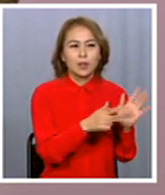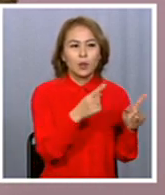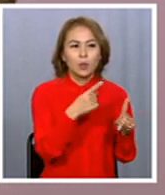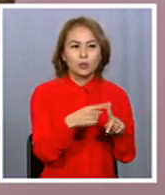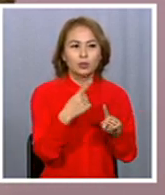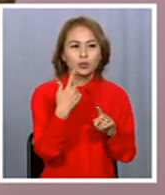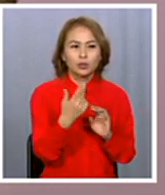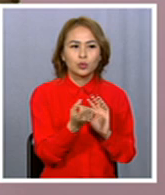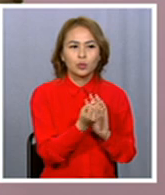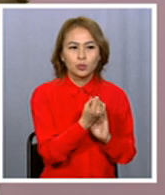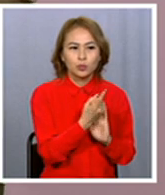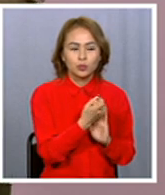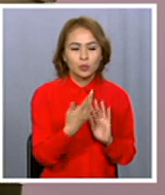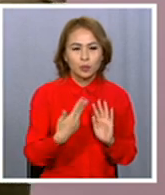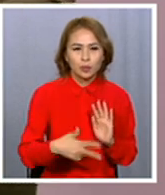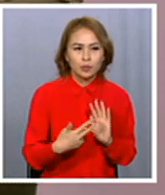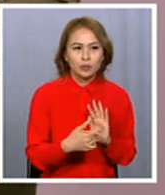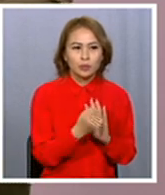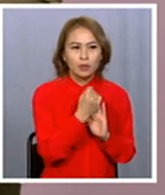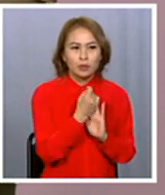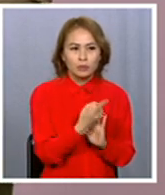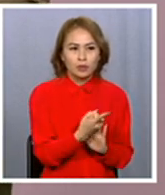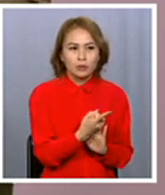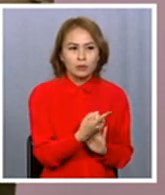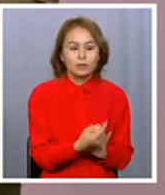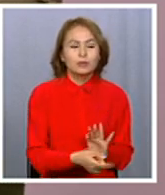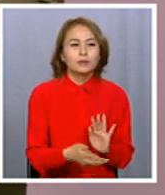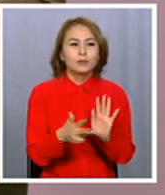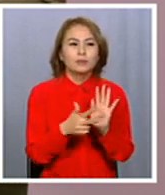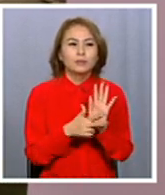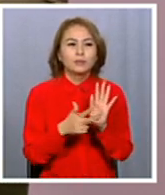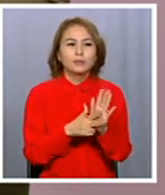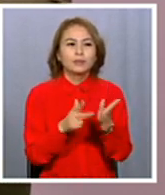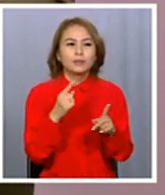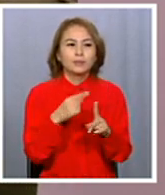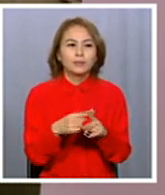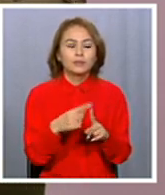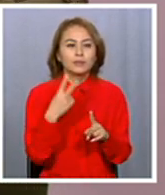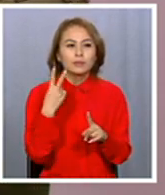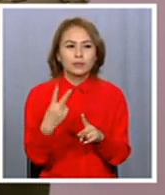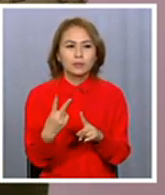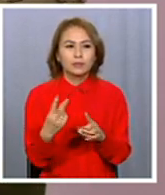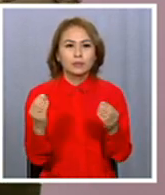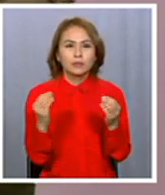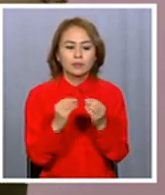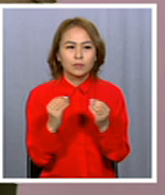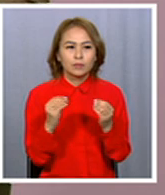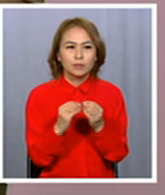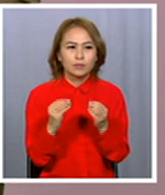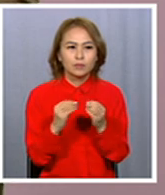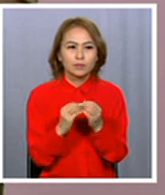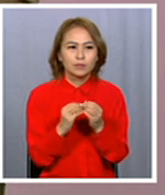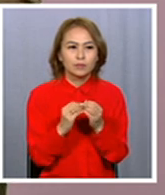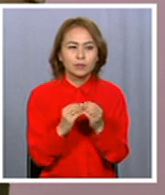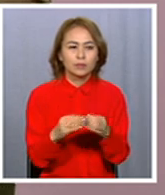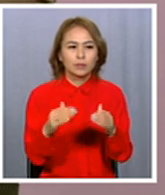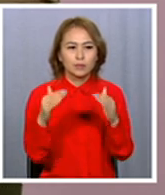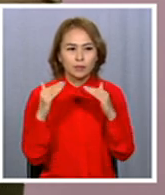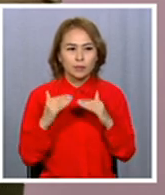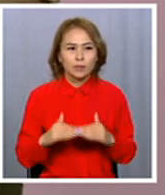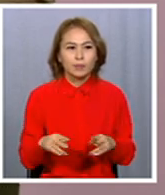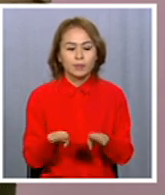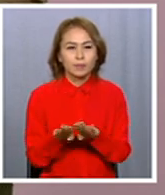есептейміз. 30-дан 11-ге тең. 30-дан 8 пен 30-дан 2-ні қосамыз. Бөлімдері 1-дей